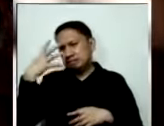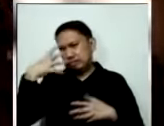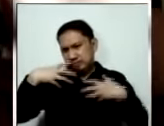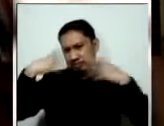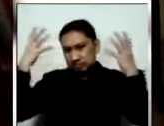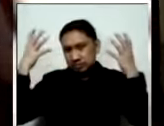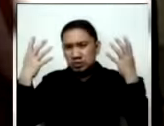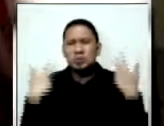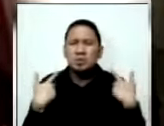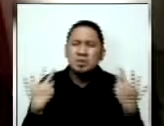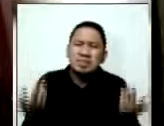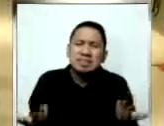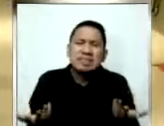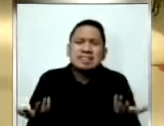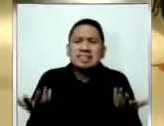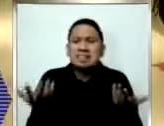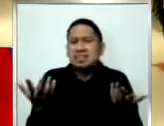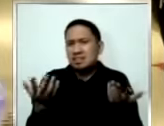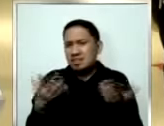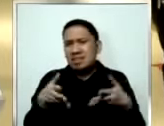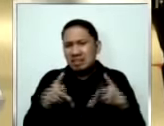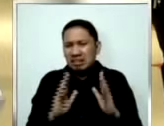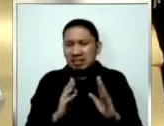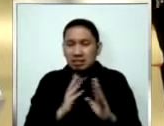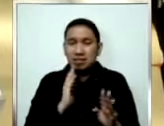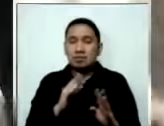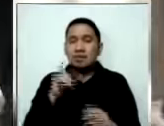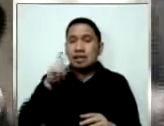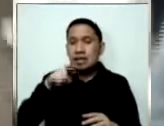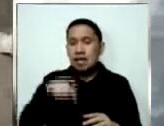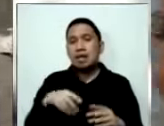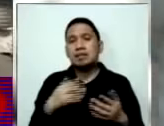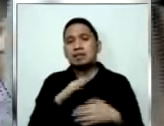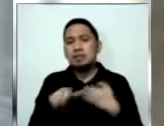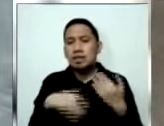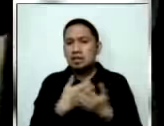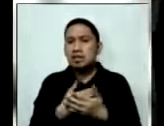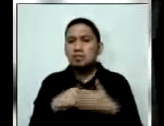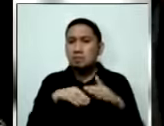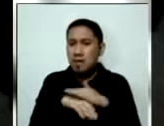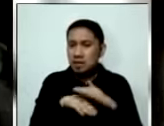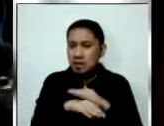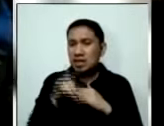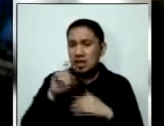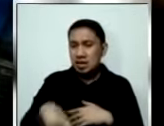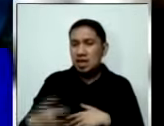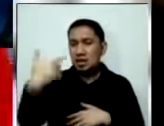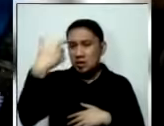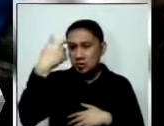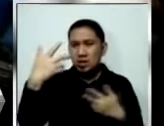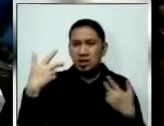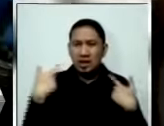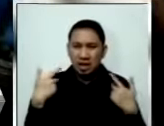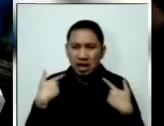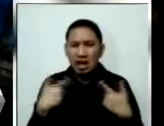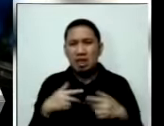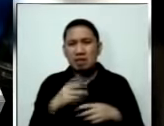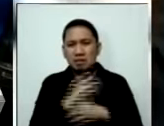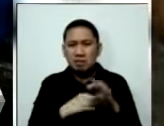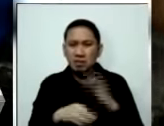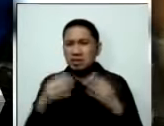pero makapasok naman yung tao. Kailangan siguraduhin na lahat ng pumapasok dito, mas screen test, di ba? Tapos lahat dumaan sa footbath, dumaan din sa temperature check,